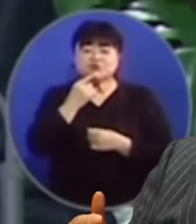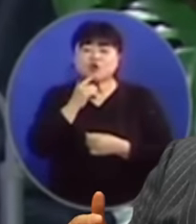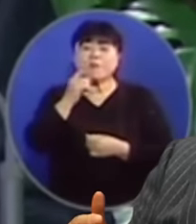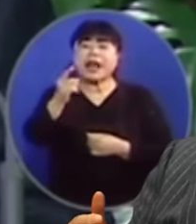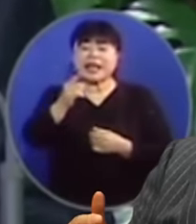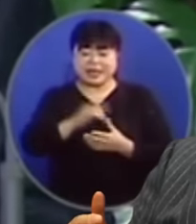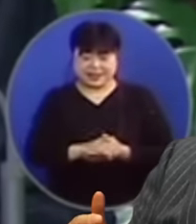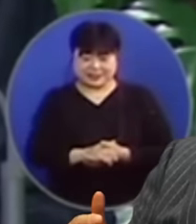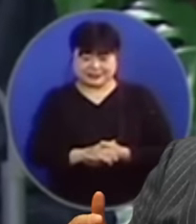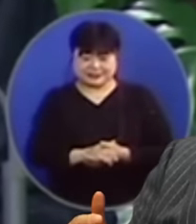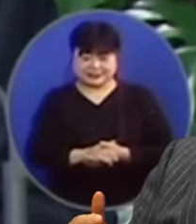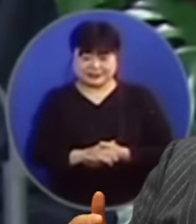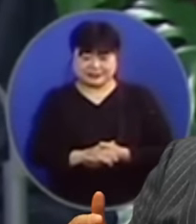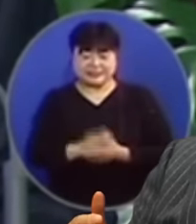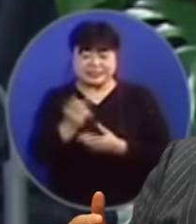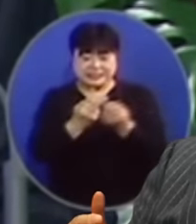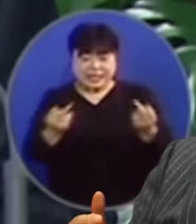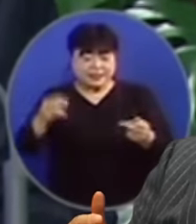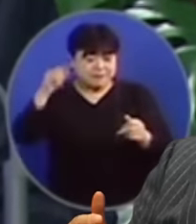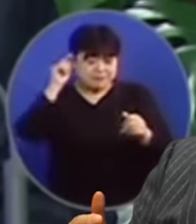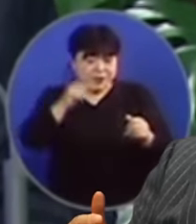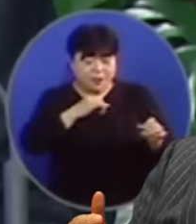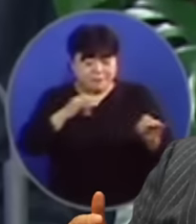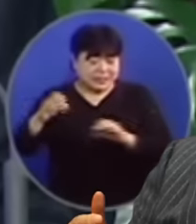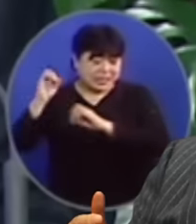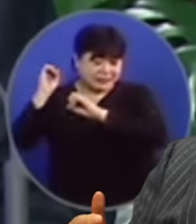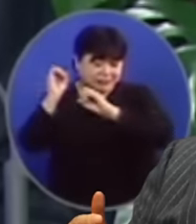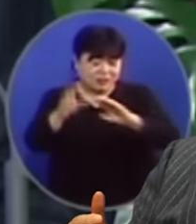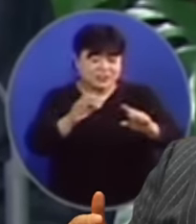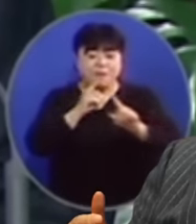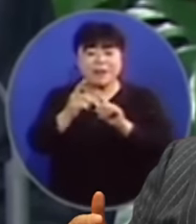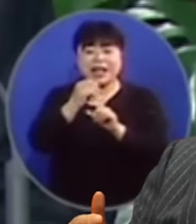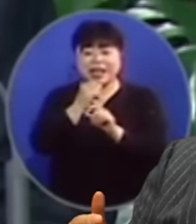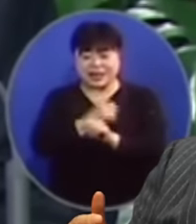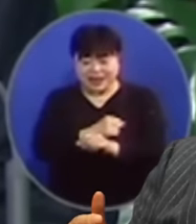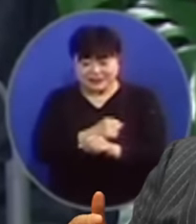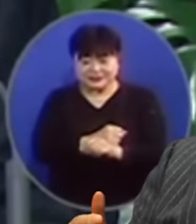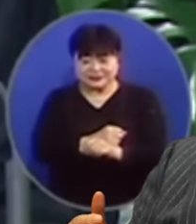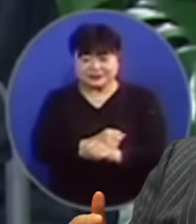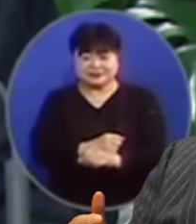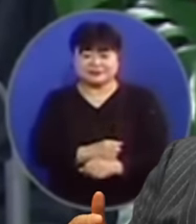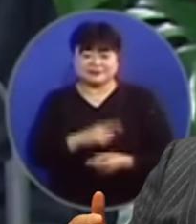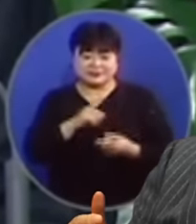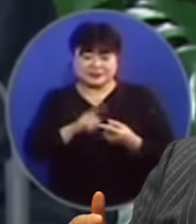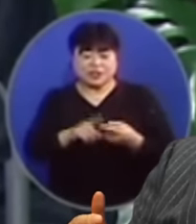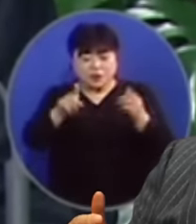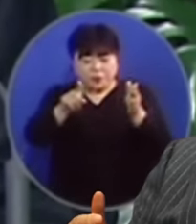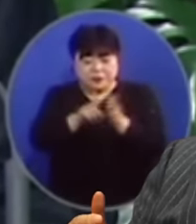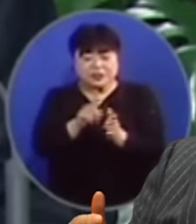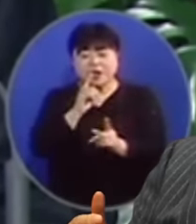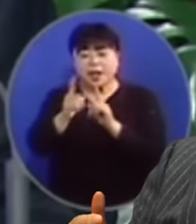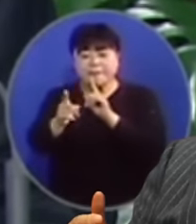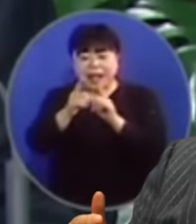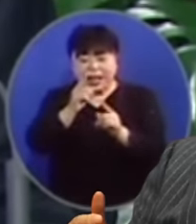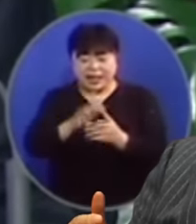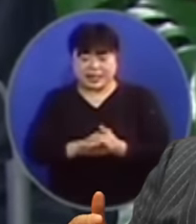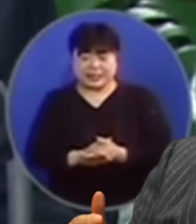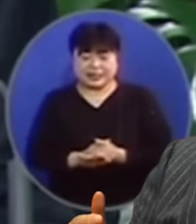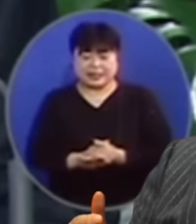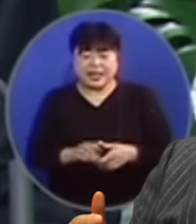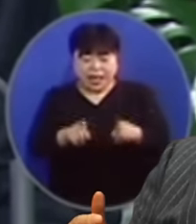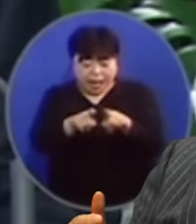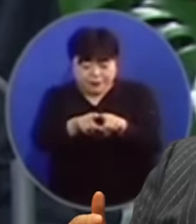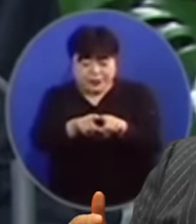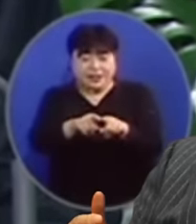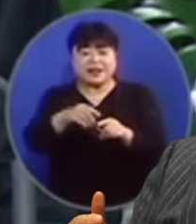하라. 이 산들을 명하여 바다에 던지라고 말을 하라. 그러므로 믿음과 말은 언제나 같이